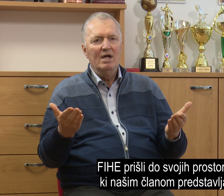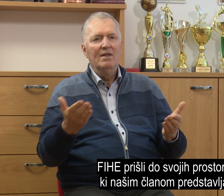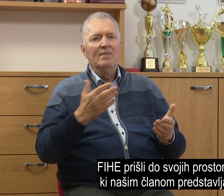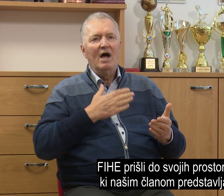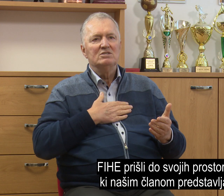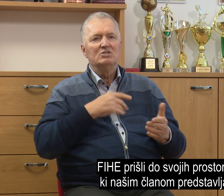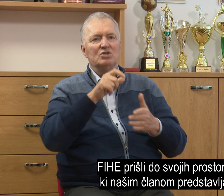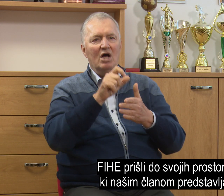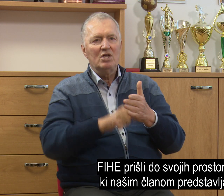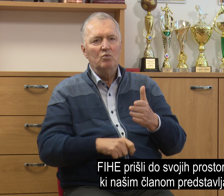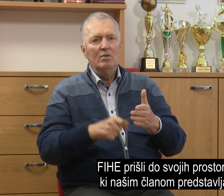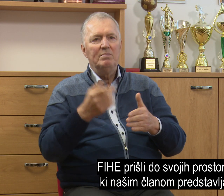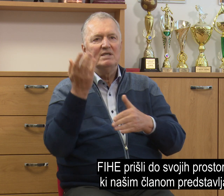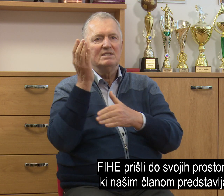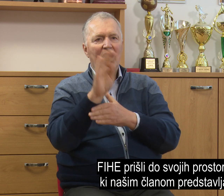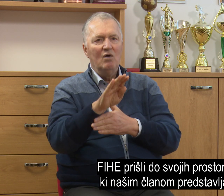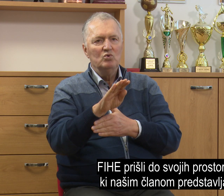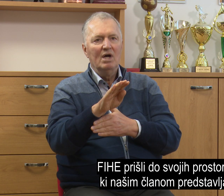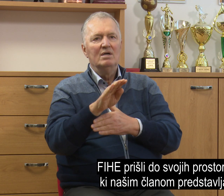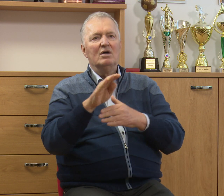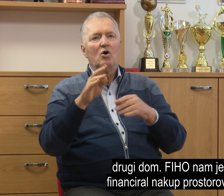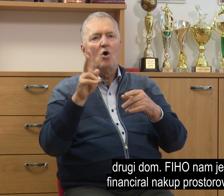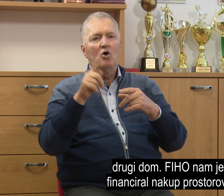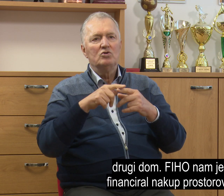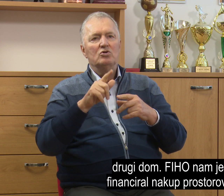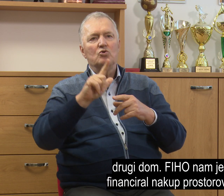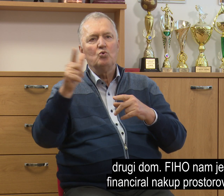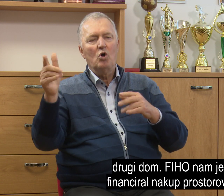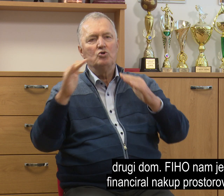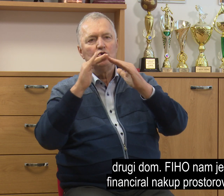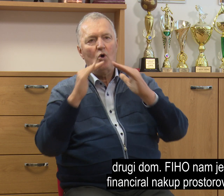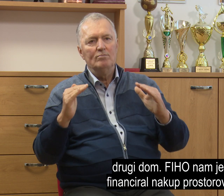ki našim članom predstavljajo drugi dom.